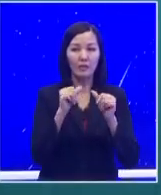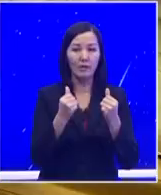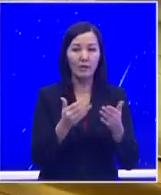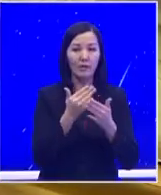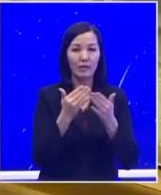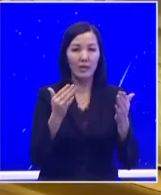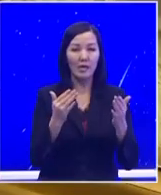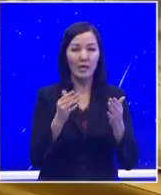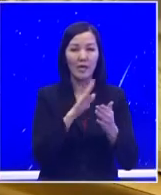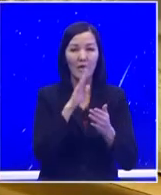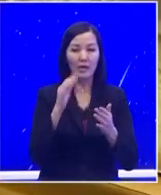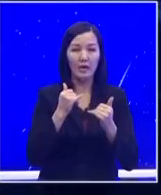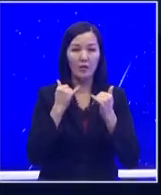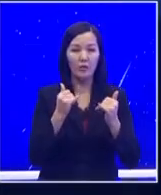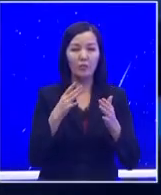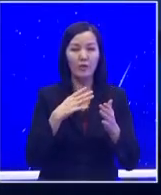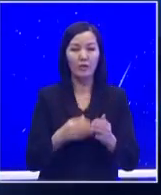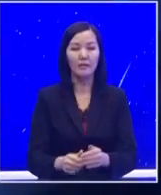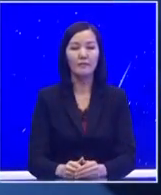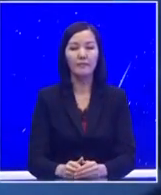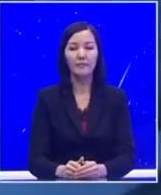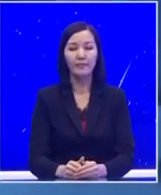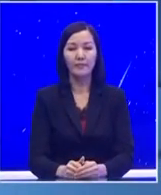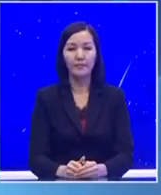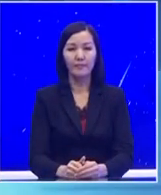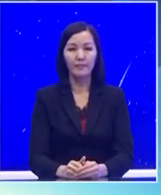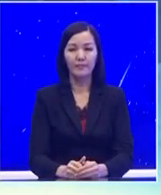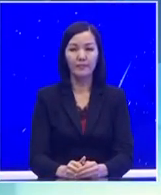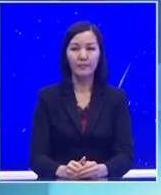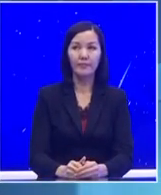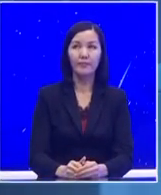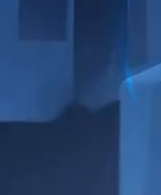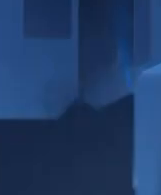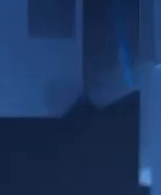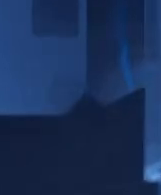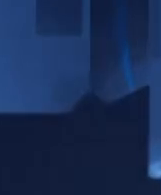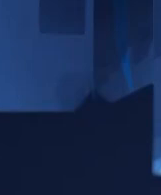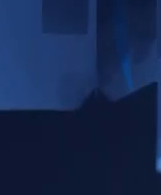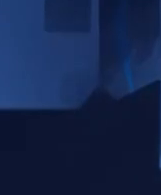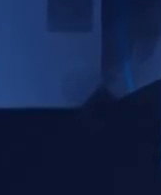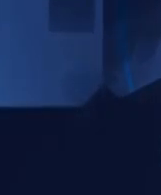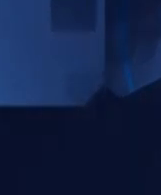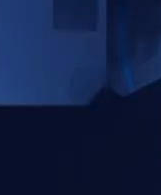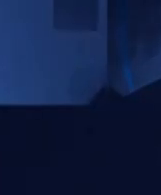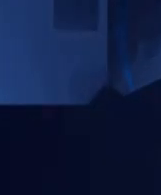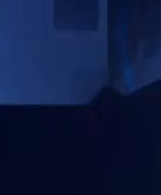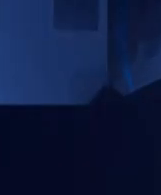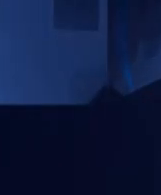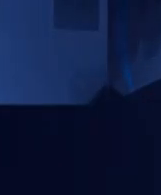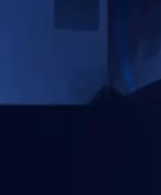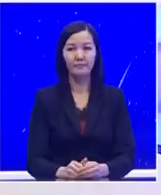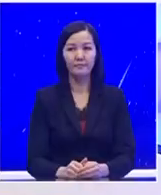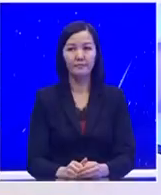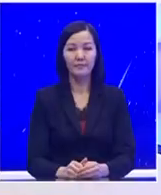Анага Хурмет и Батыр Бабалар. Гульназ Мустафа, Жасулан Шенгенджинов, Абзал Нусипов, телеканал ЖТСУ, Карасайский район.